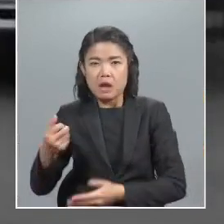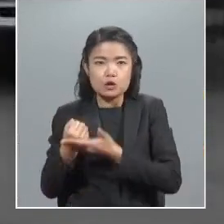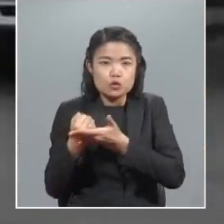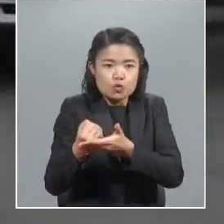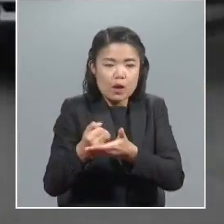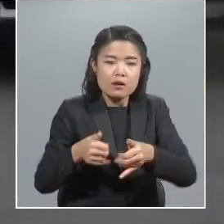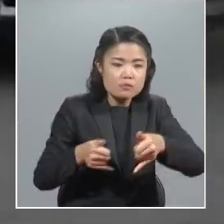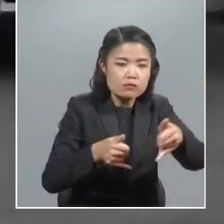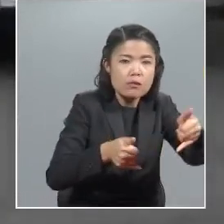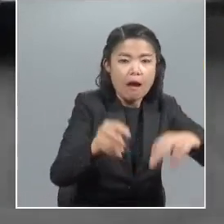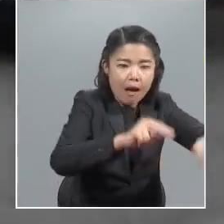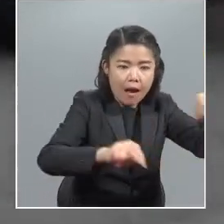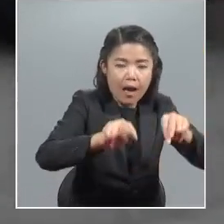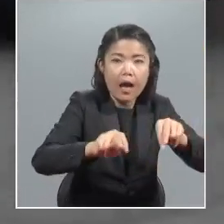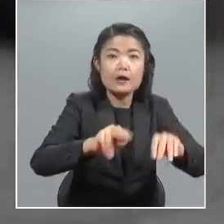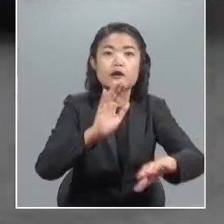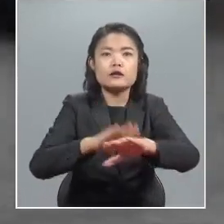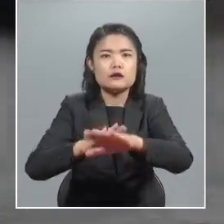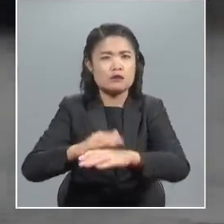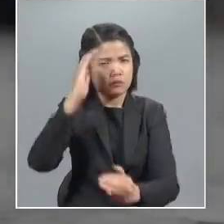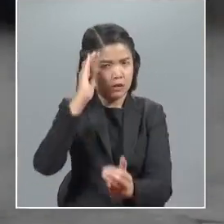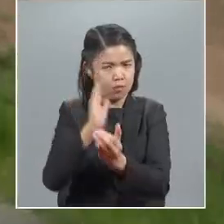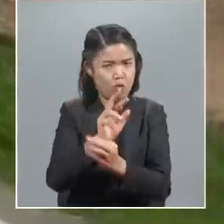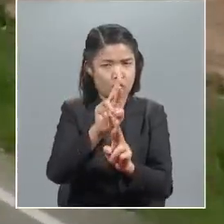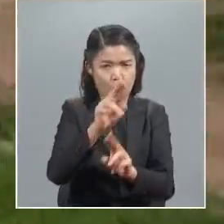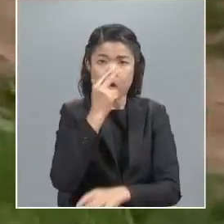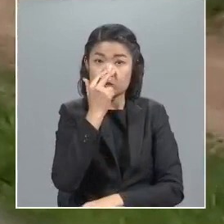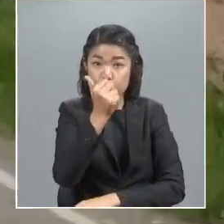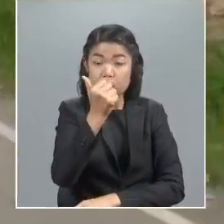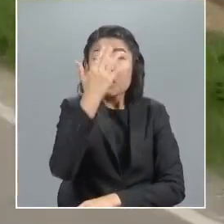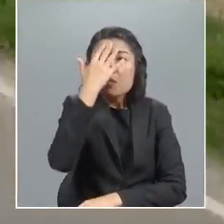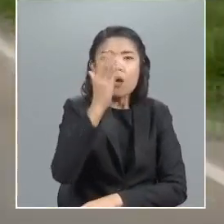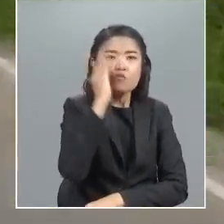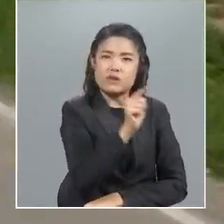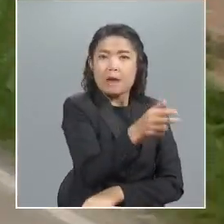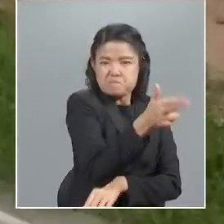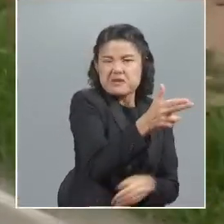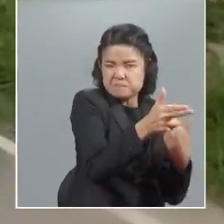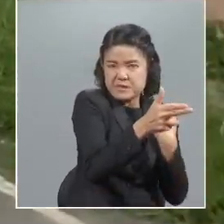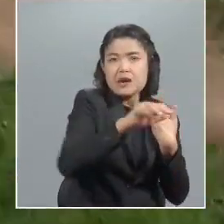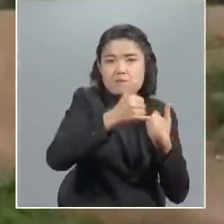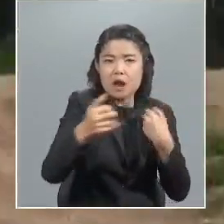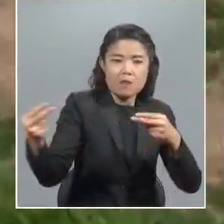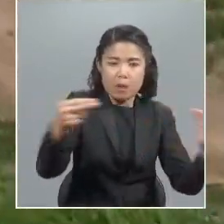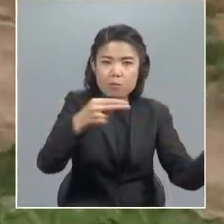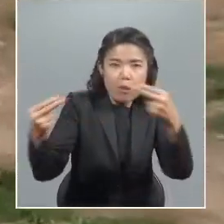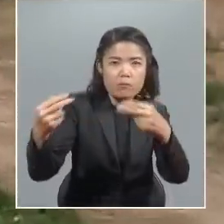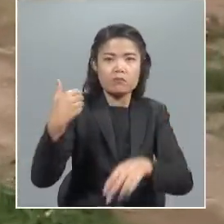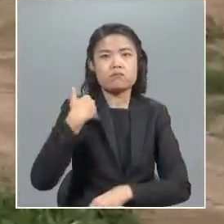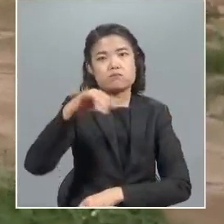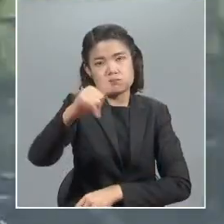ติดตามด้วยแล้วก็กรรมชาติให้เจ้ายี่ระมัดระวังเนื่องจากทางคนก่อเหตุมีปืนอาจจะเกิดการปะทะกันขึ้นค่ะ